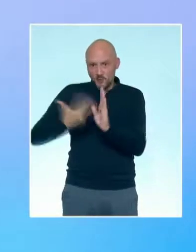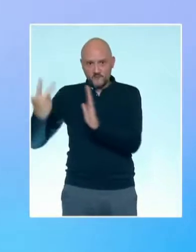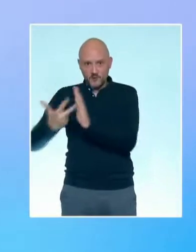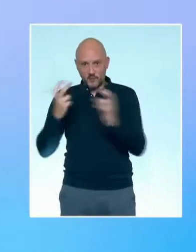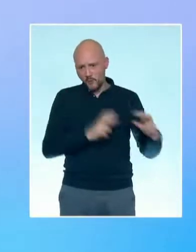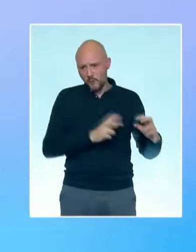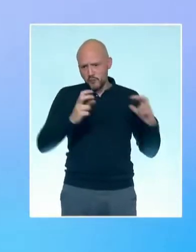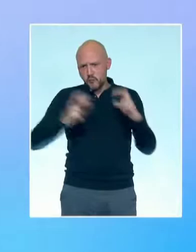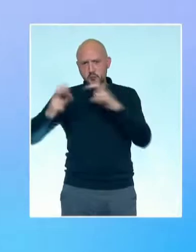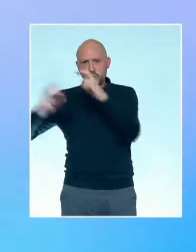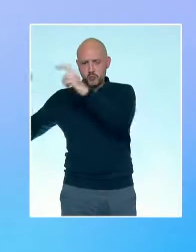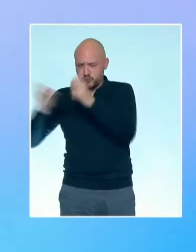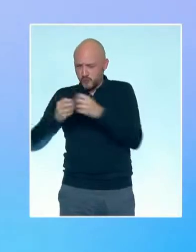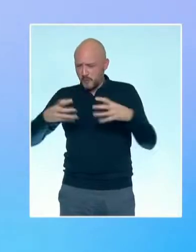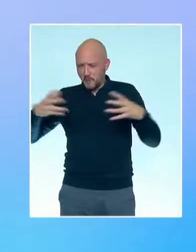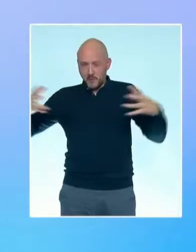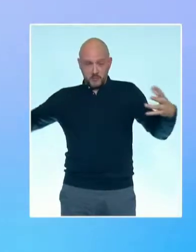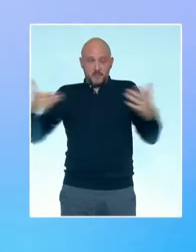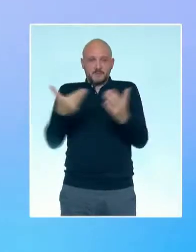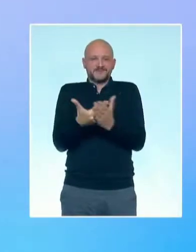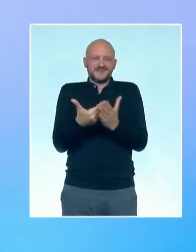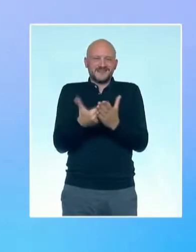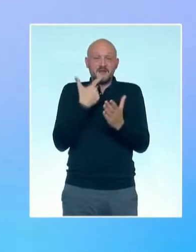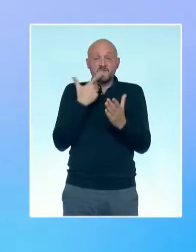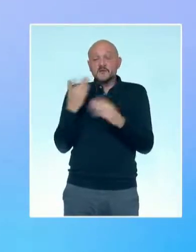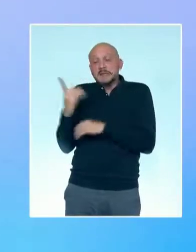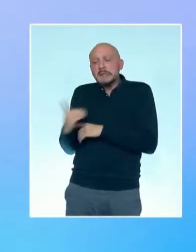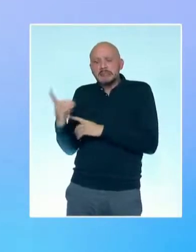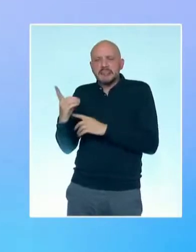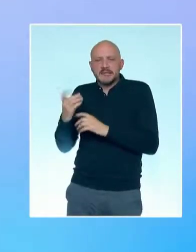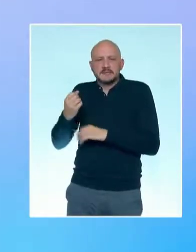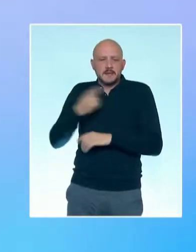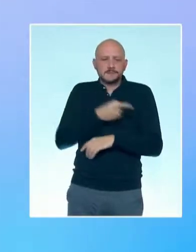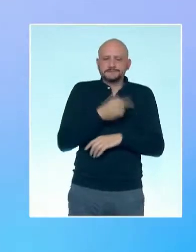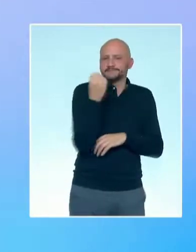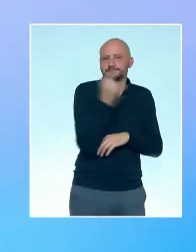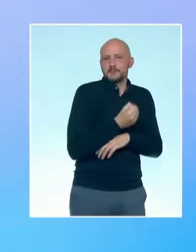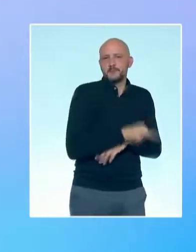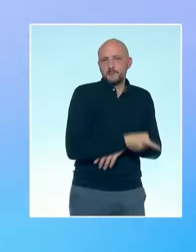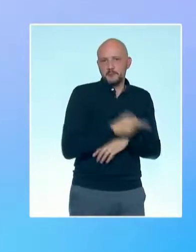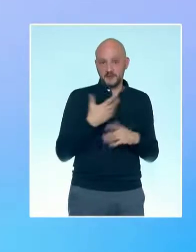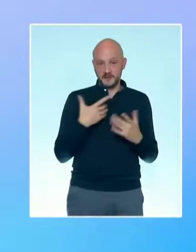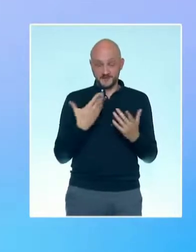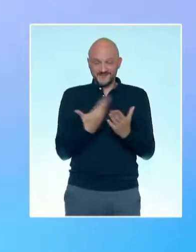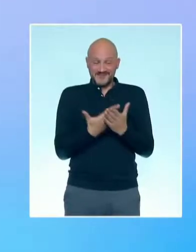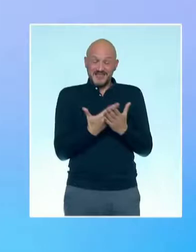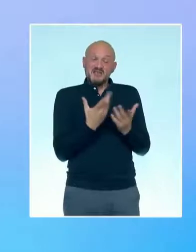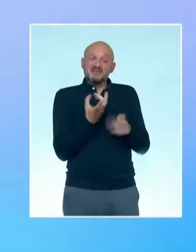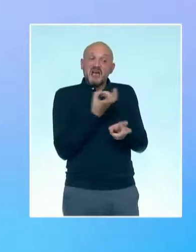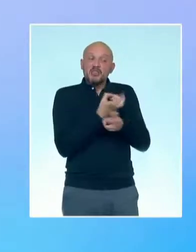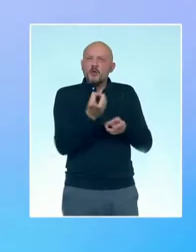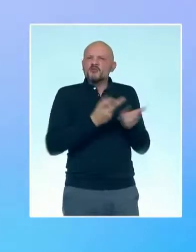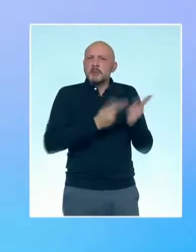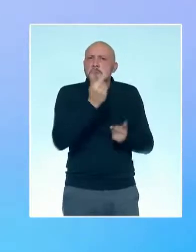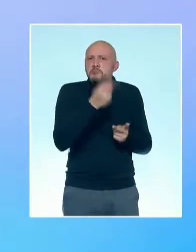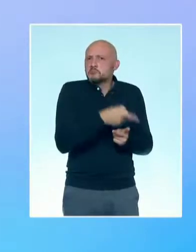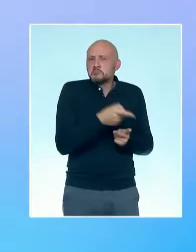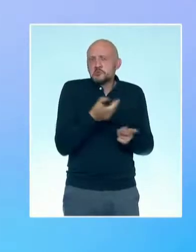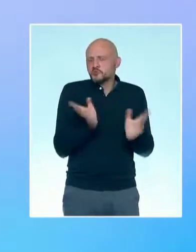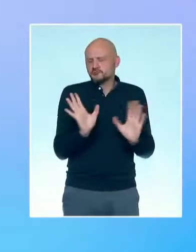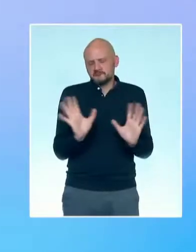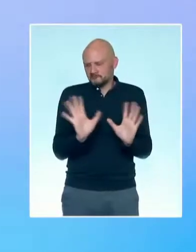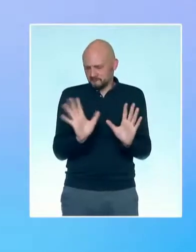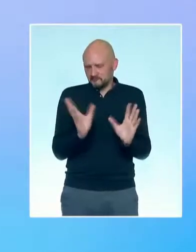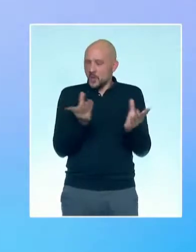Il n'y a aucun élément clinique qui nous permette de considérer que ce variant soit plus dangereux pour les humains que le variant Delta, ce qui serait évidemment une